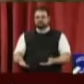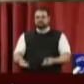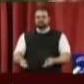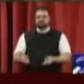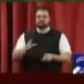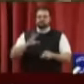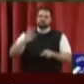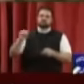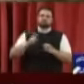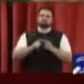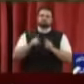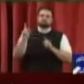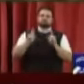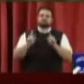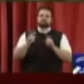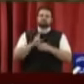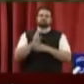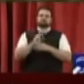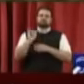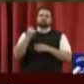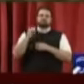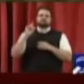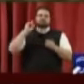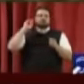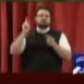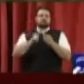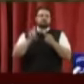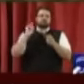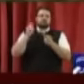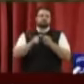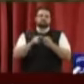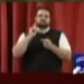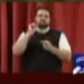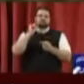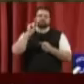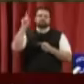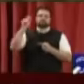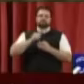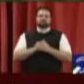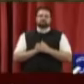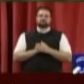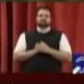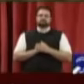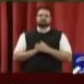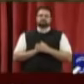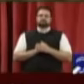scrieri, cu diverse lucruri să informeze cel de sus. Cel de sus, dacă are intenții greșite, pe aia merge.